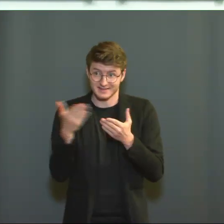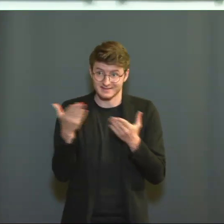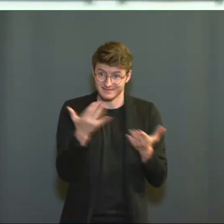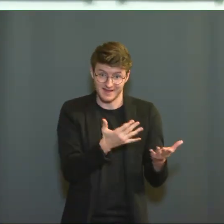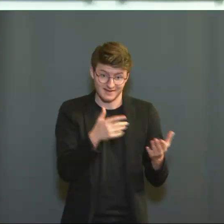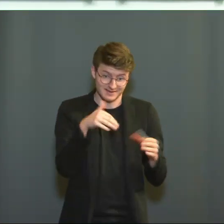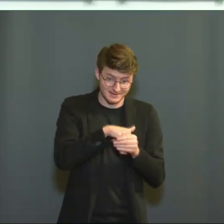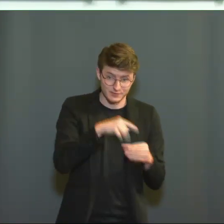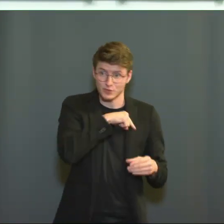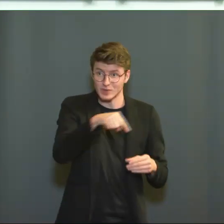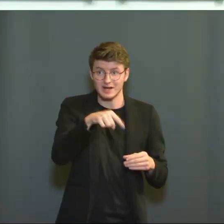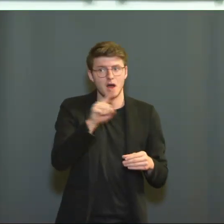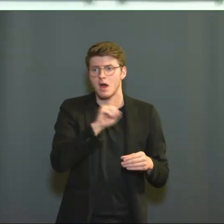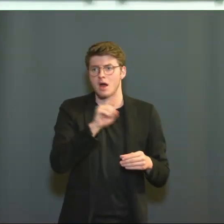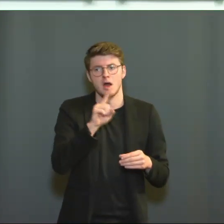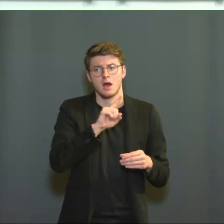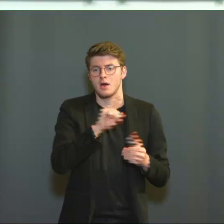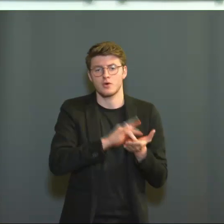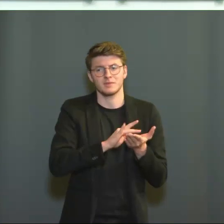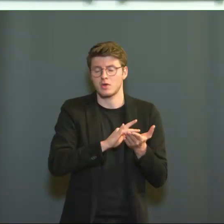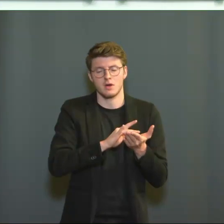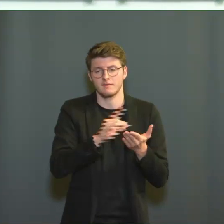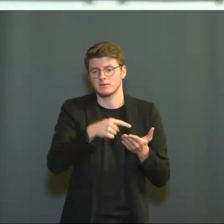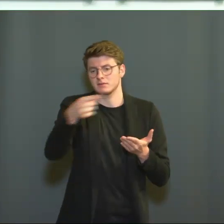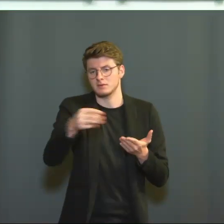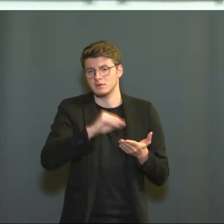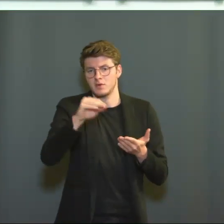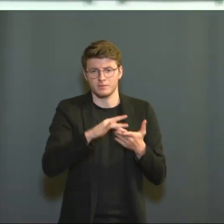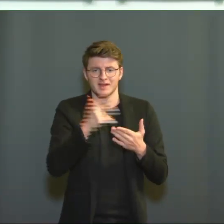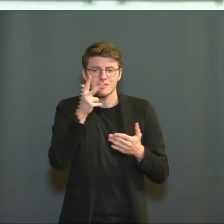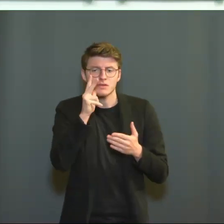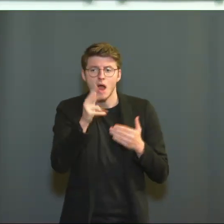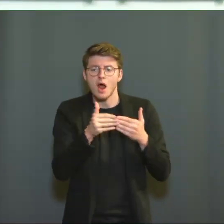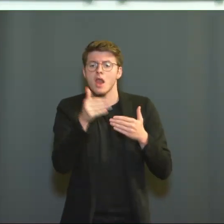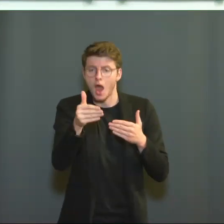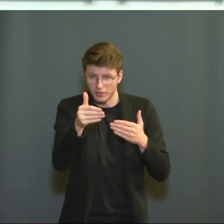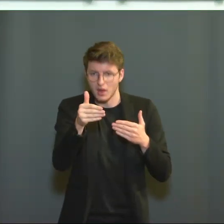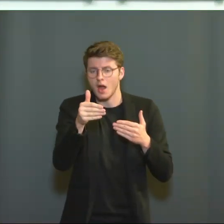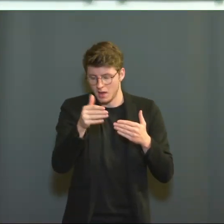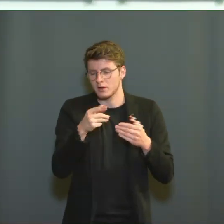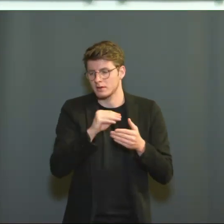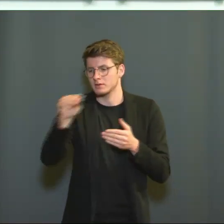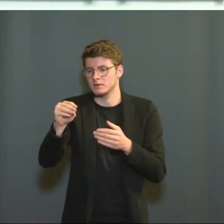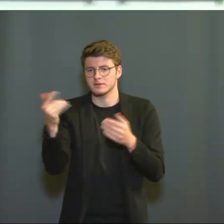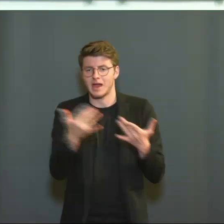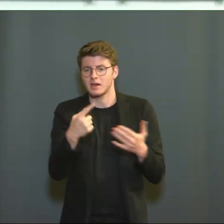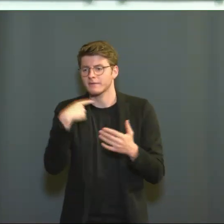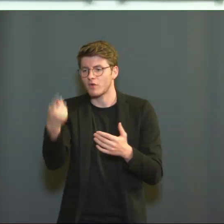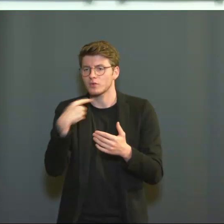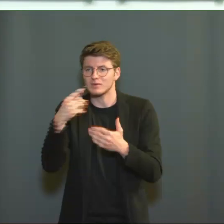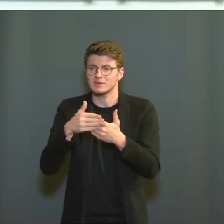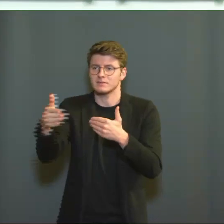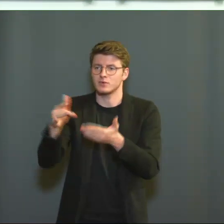worden meegenomen in het weekgemiddelde, zien we die laatste 20 overlijdens dus nog niet terug in het huidig gemelde